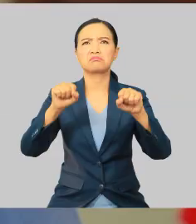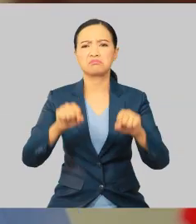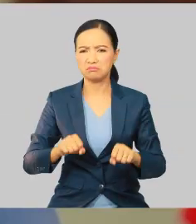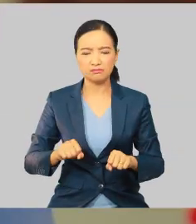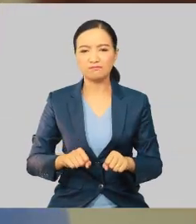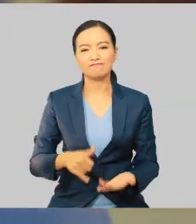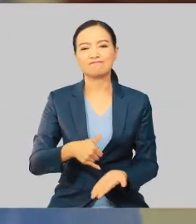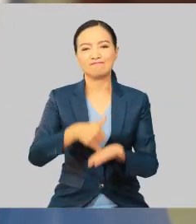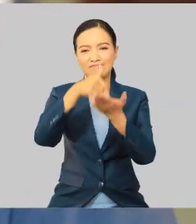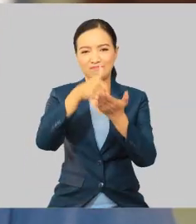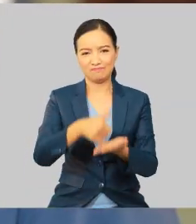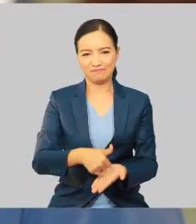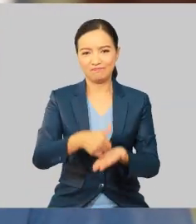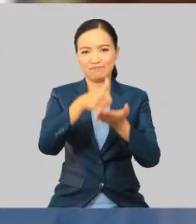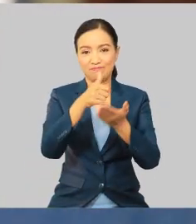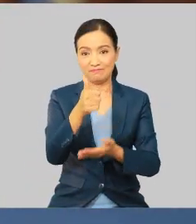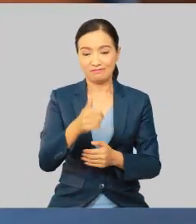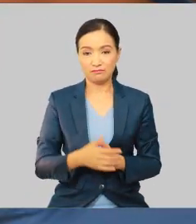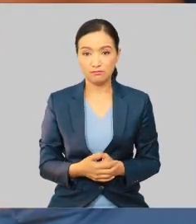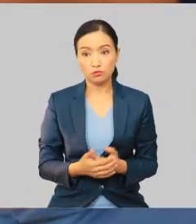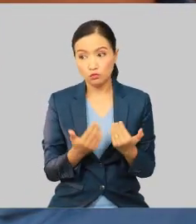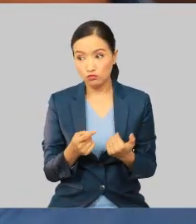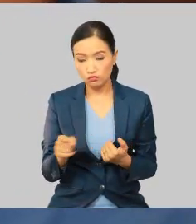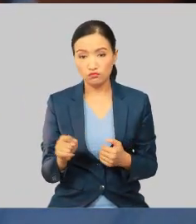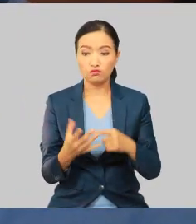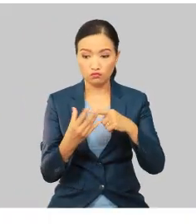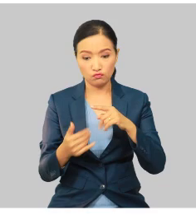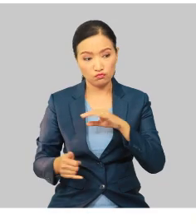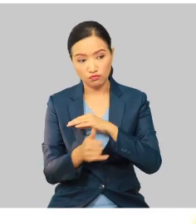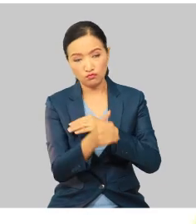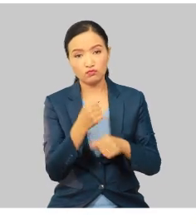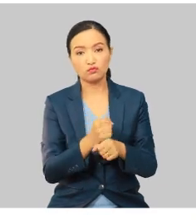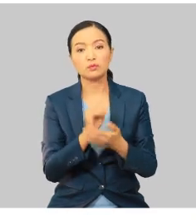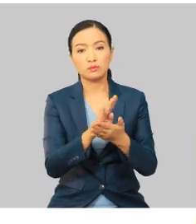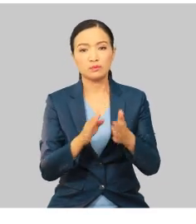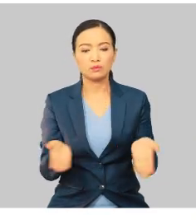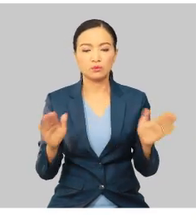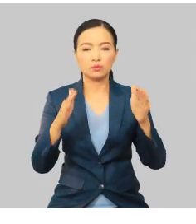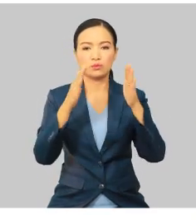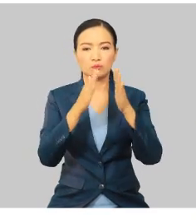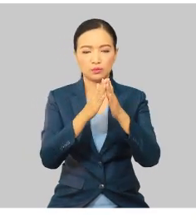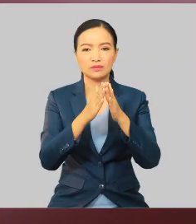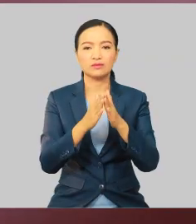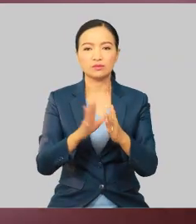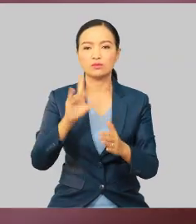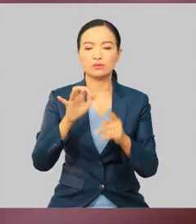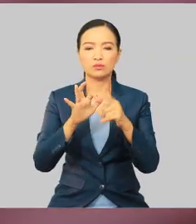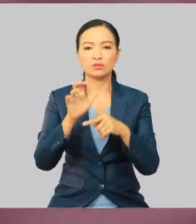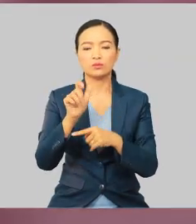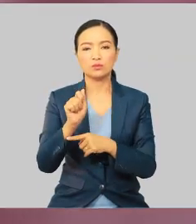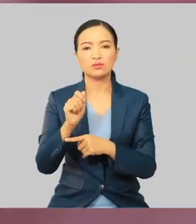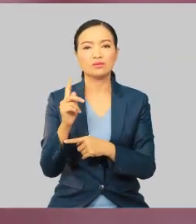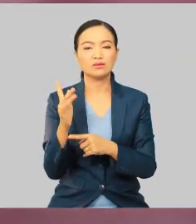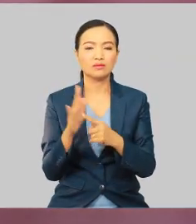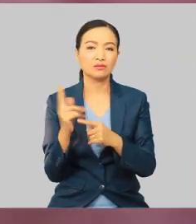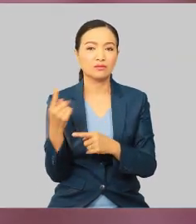ลง วันนี้องุ่นบอกว่าเดี๋ยวจะออกไปทำคลิป ไปทำบุญที่วัดพระธาตุช่อแฮแล้วก็ไปซื้